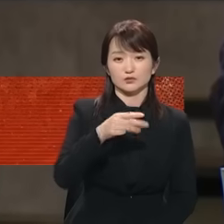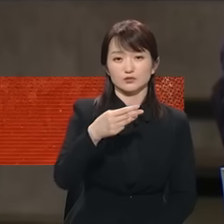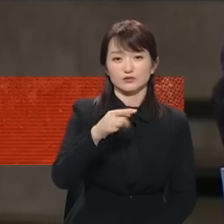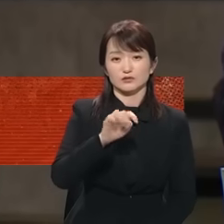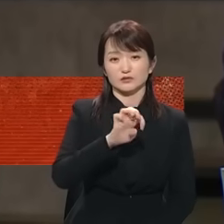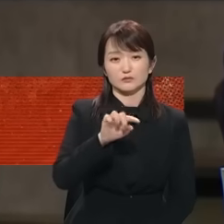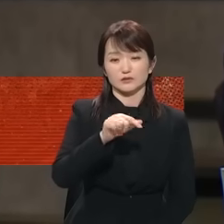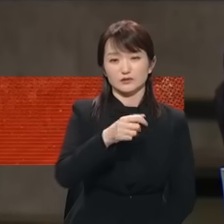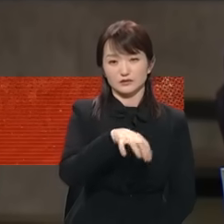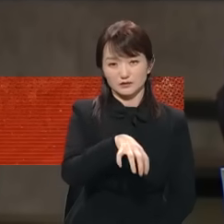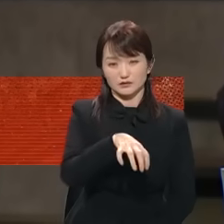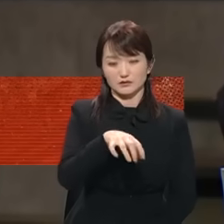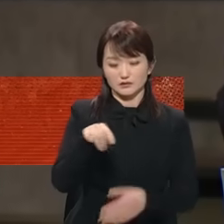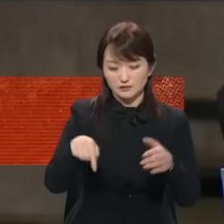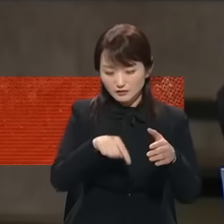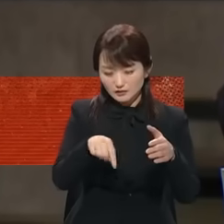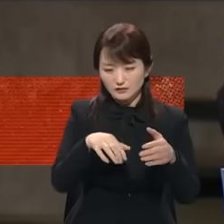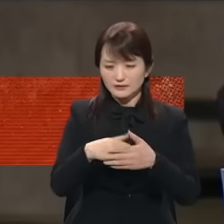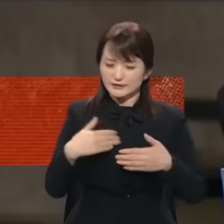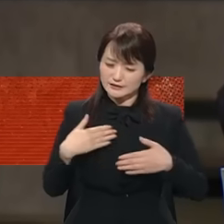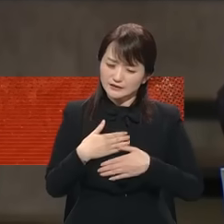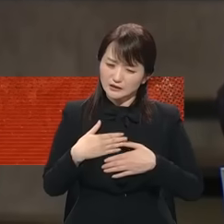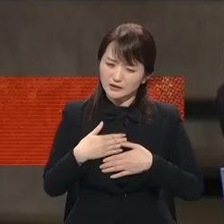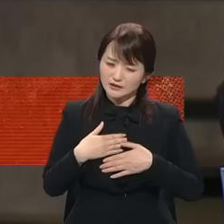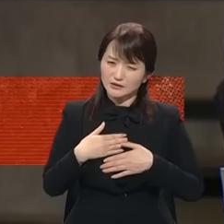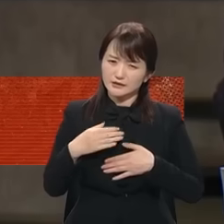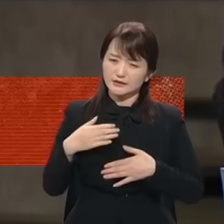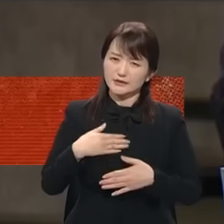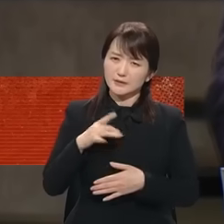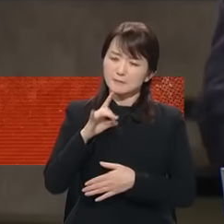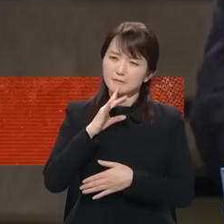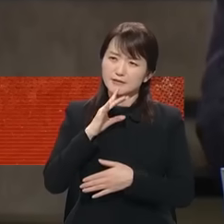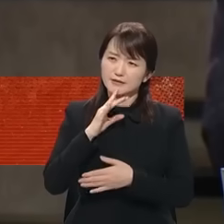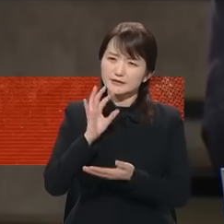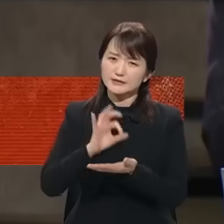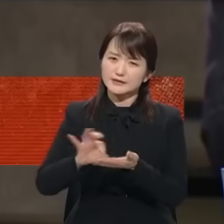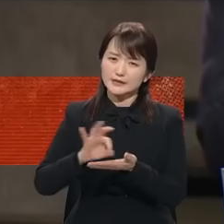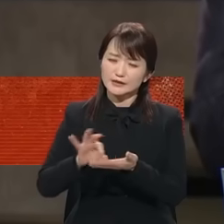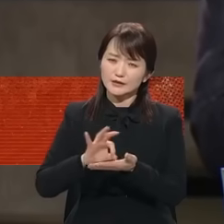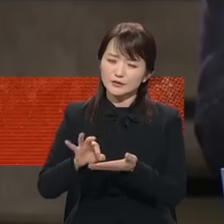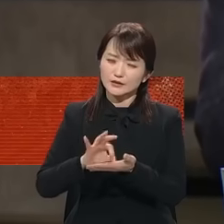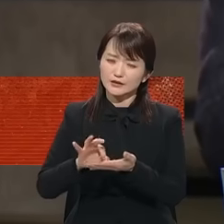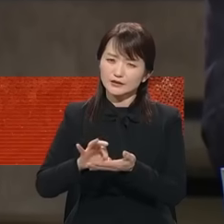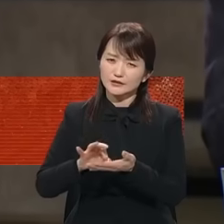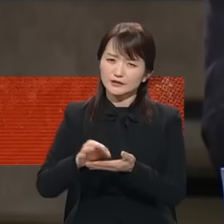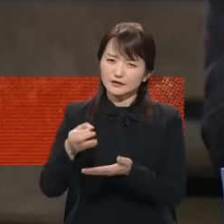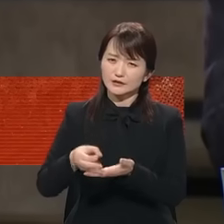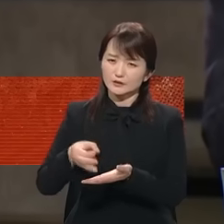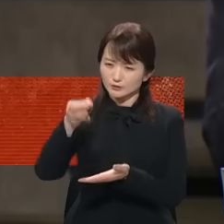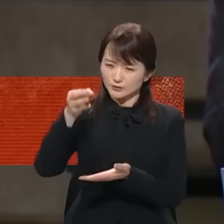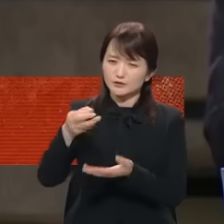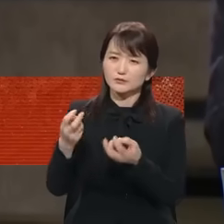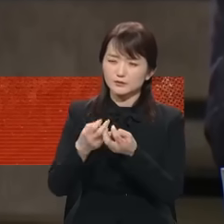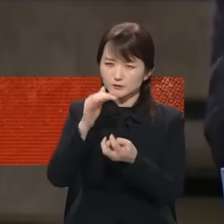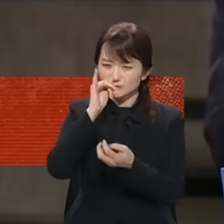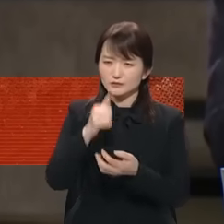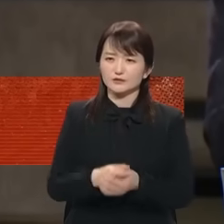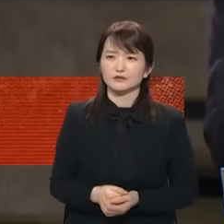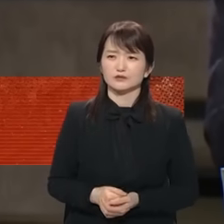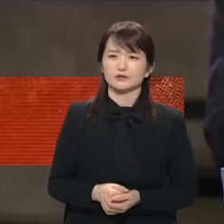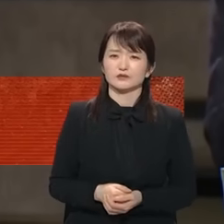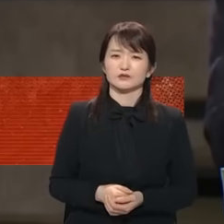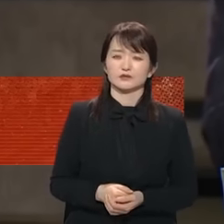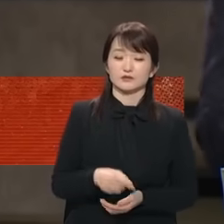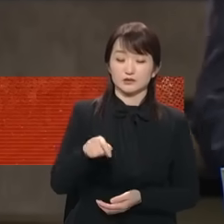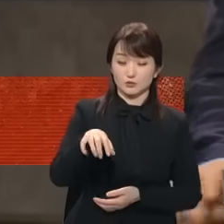샤오기 독점권을 갖다 구입을 하도록 끔 해서 가격을 좀 올려받는 그런 방법도 있을 것 같은데 사실은 저기에 있는 많은 사람들이